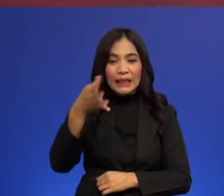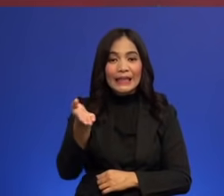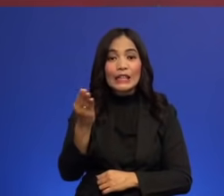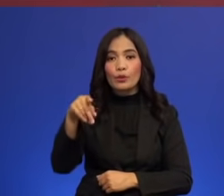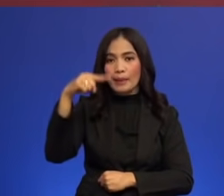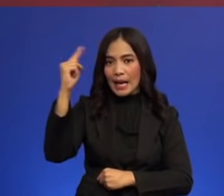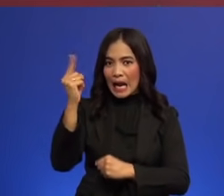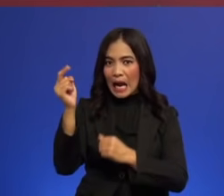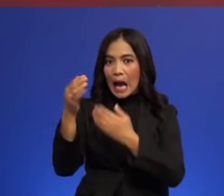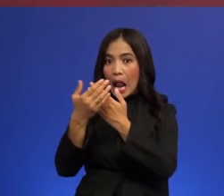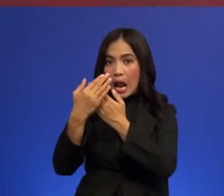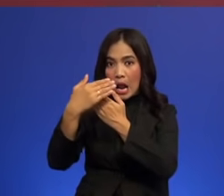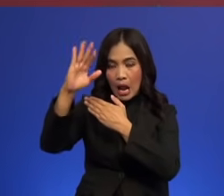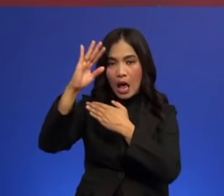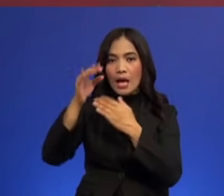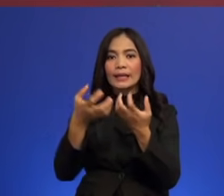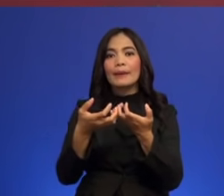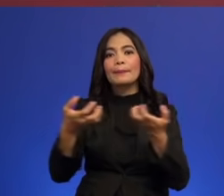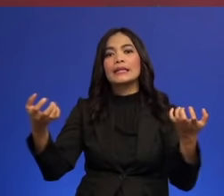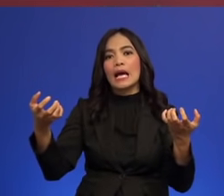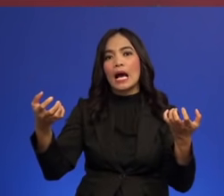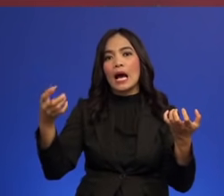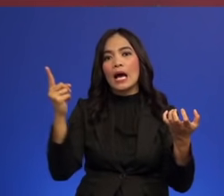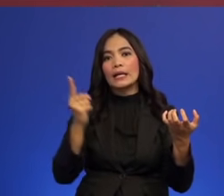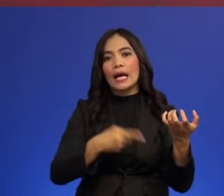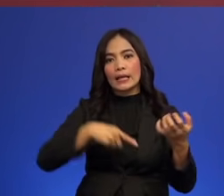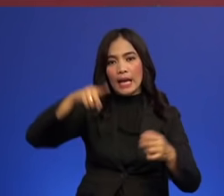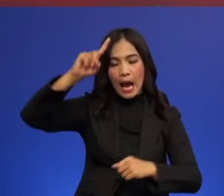kekekalan terpisah dari Allah.